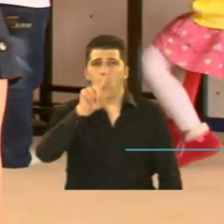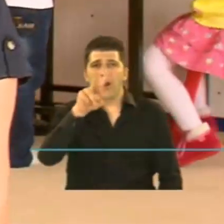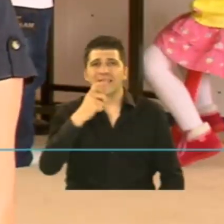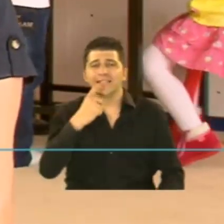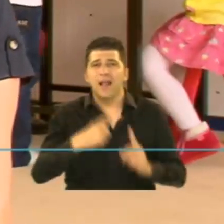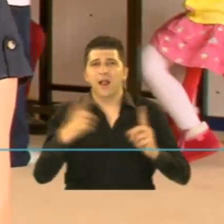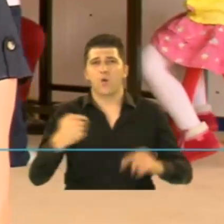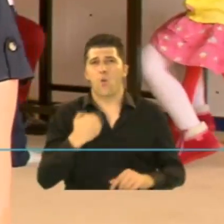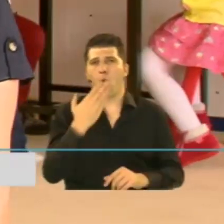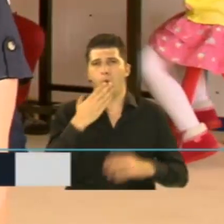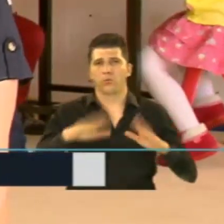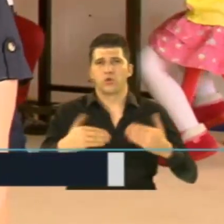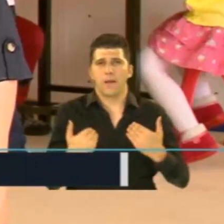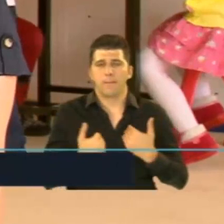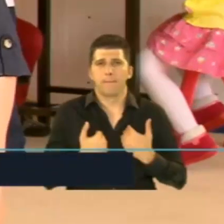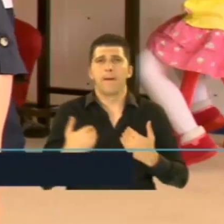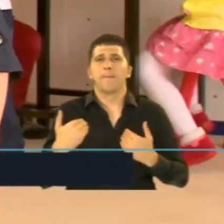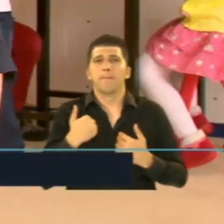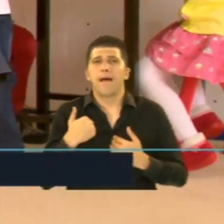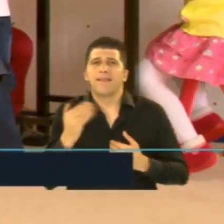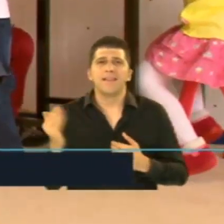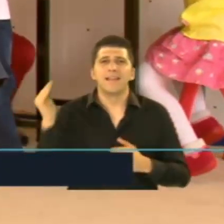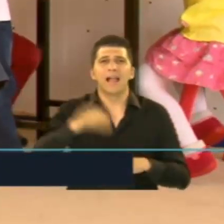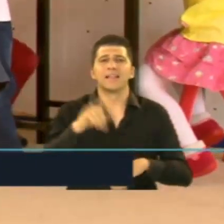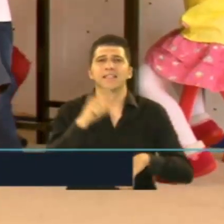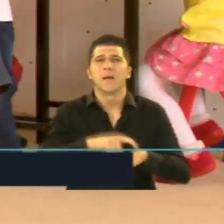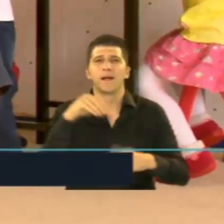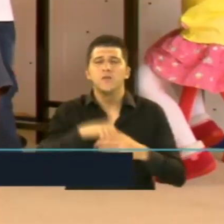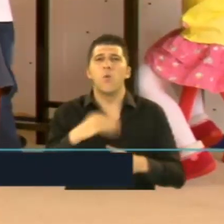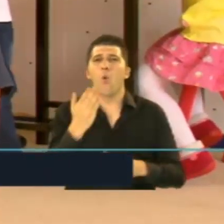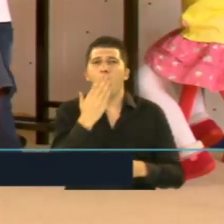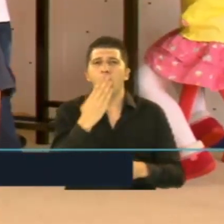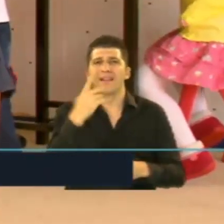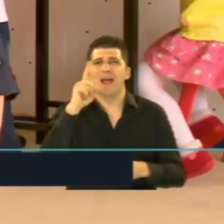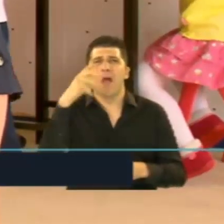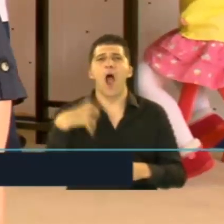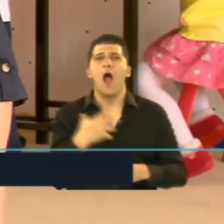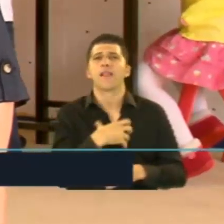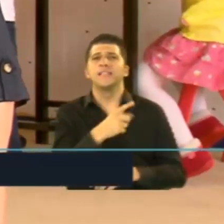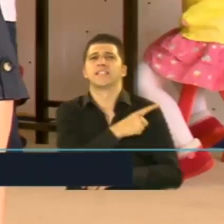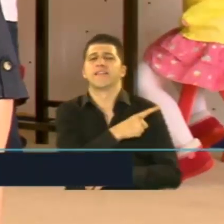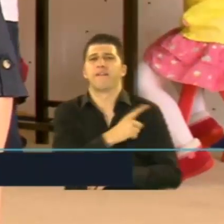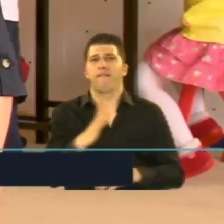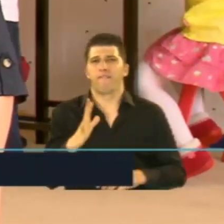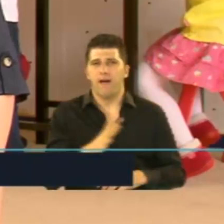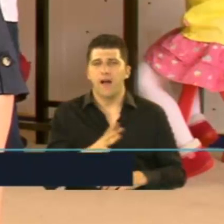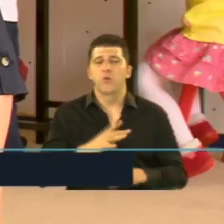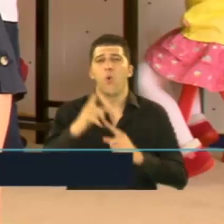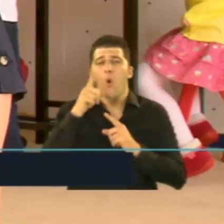...12 yıldır bu okuldayım. Benim geldiğim zaman okulum sadece bir ana sınıfı vardı.